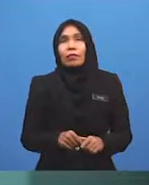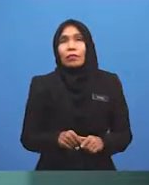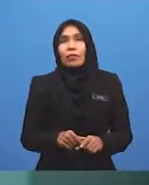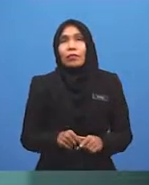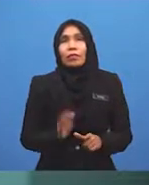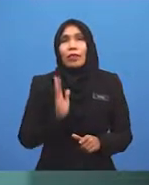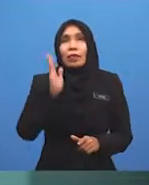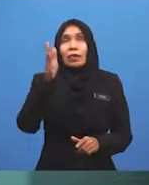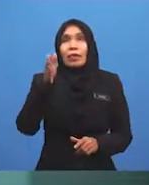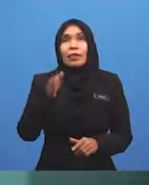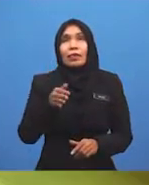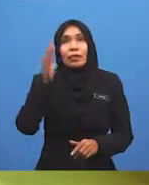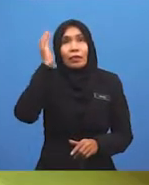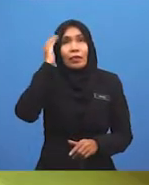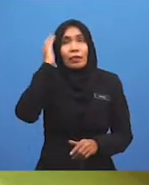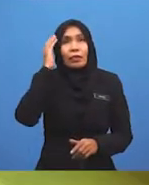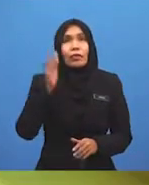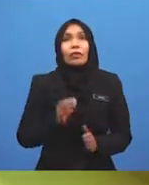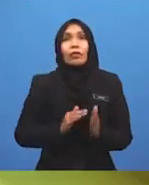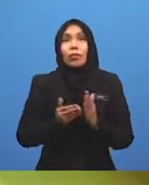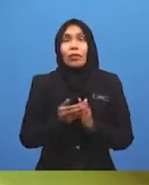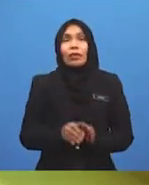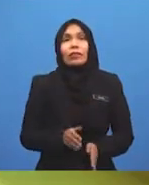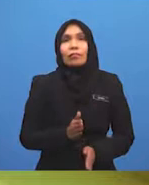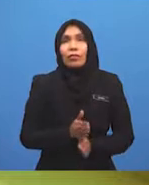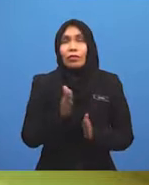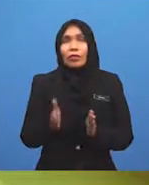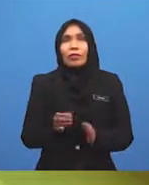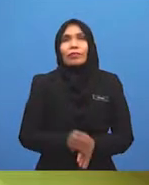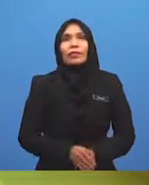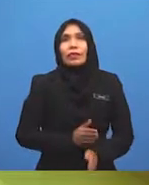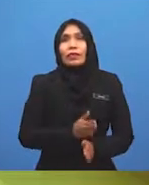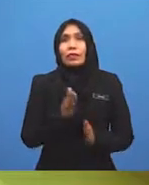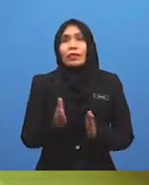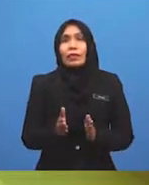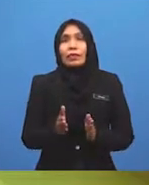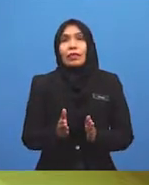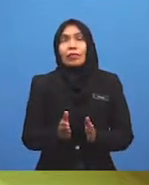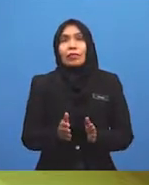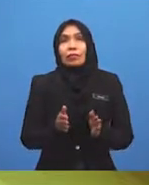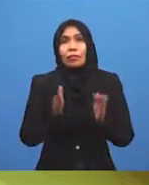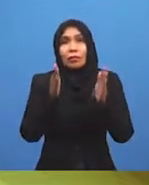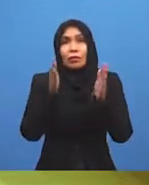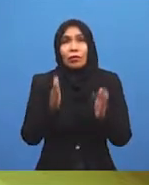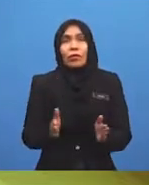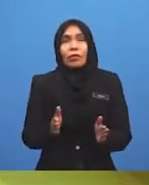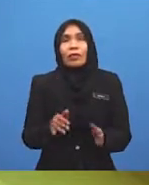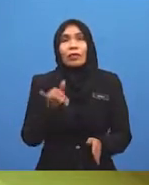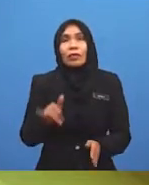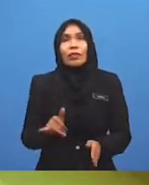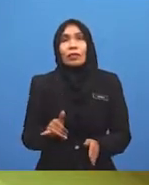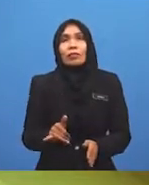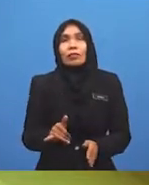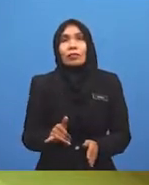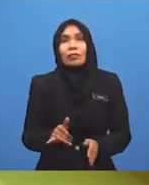diketahui oleh jiran. Oleh itu, jiran merupakan orang yang paling mudah